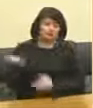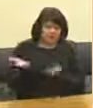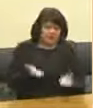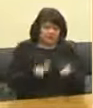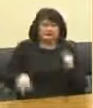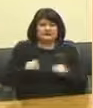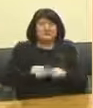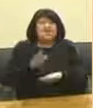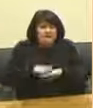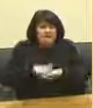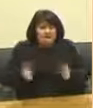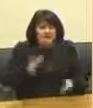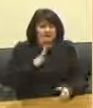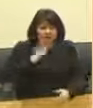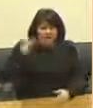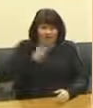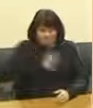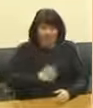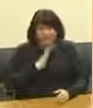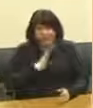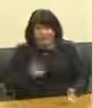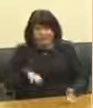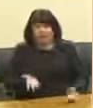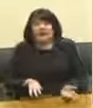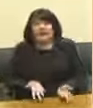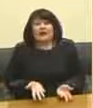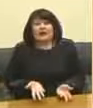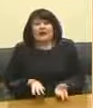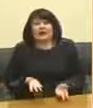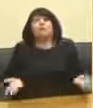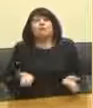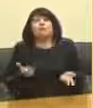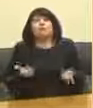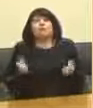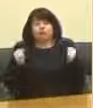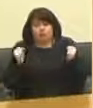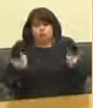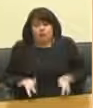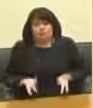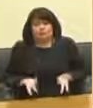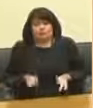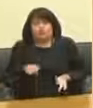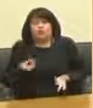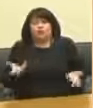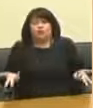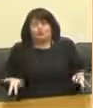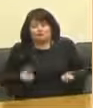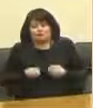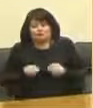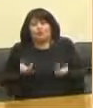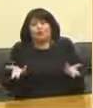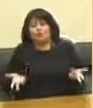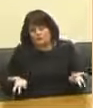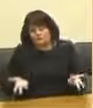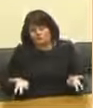τι φταίνε και αυτοί οι άνθρωποι, άνθρωποι είναι, αλλά πόσους μπορεί να αντέξει αυτή η χώρα? Πόσους μπορεί